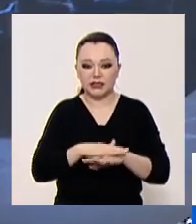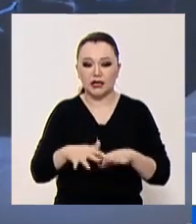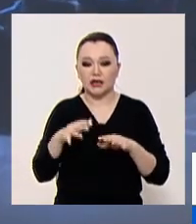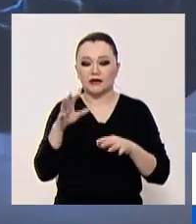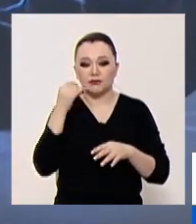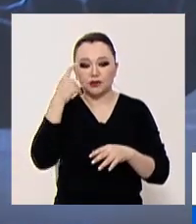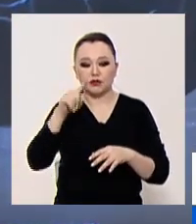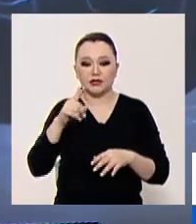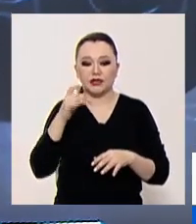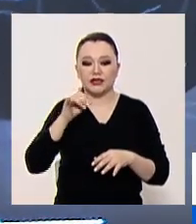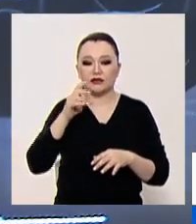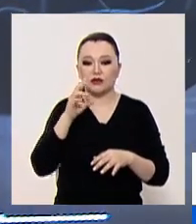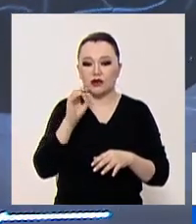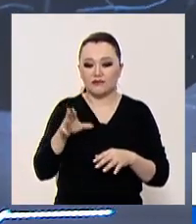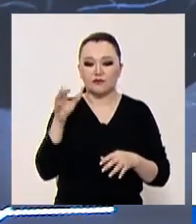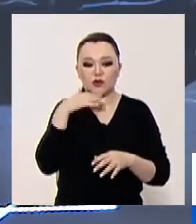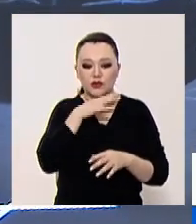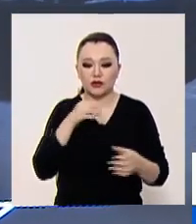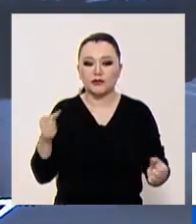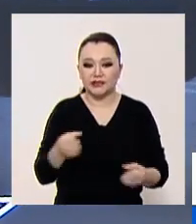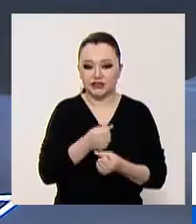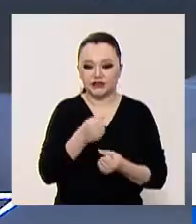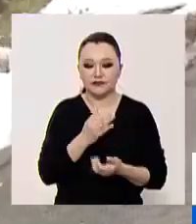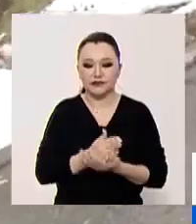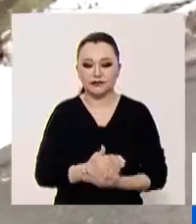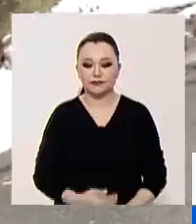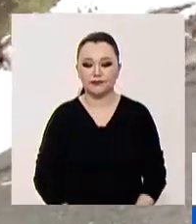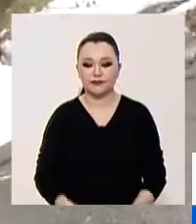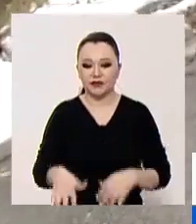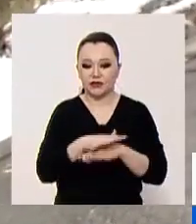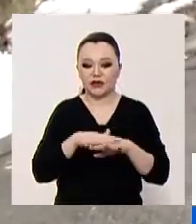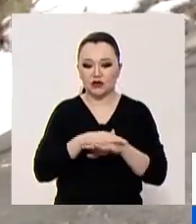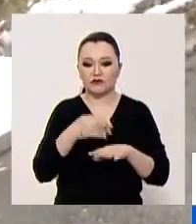Инициативу президента многие граждане поддерживают.